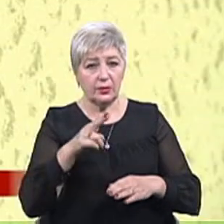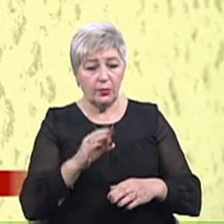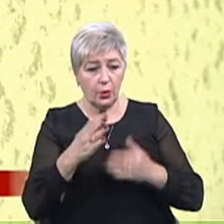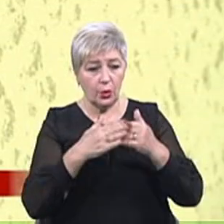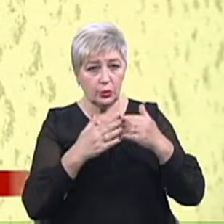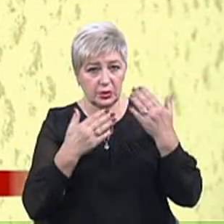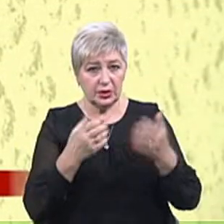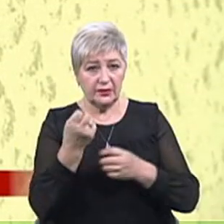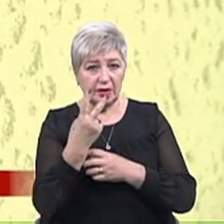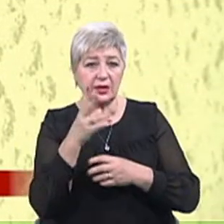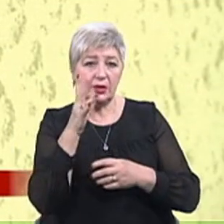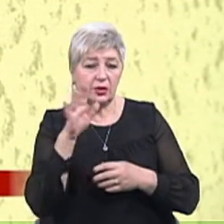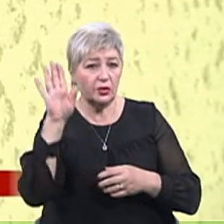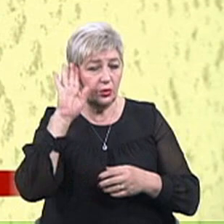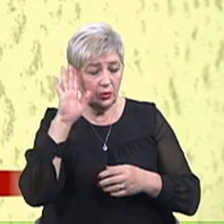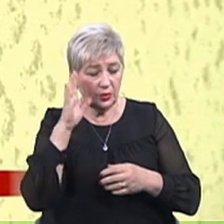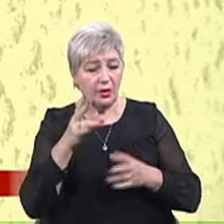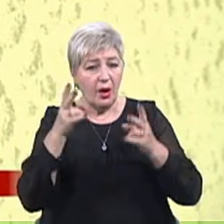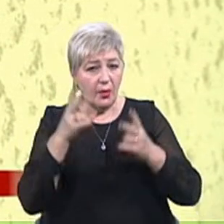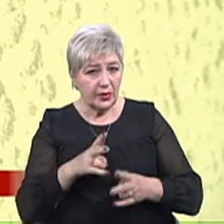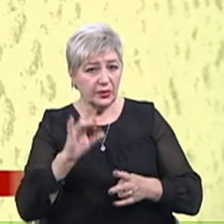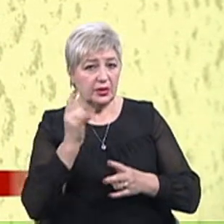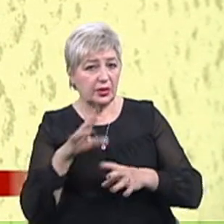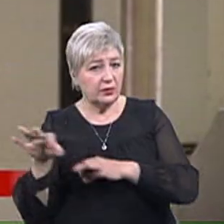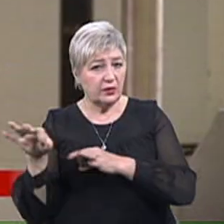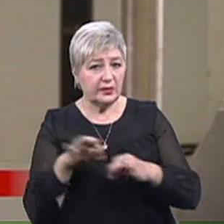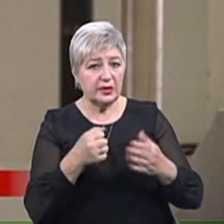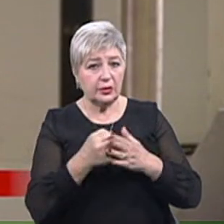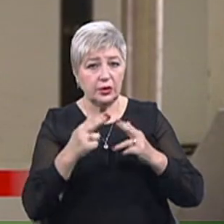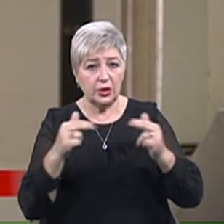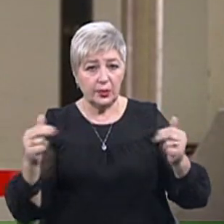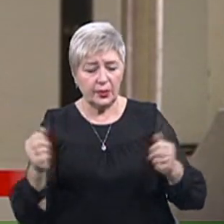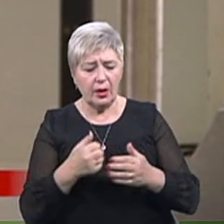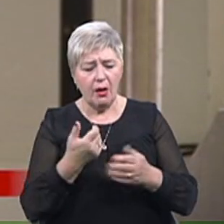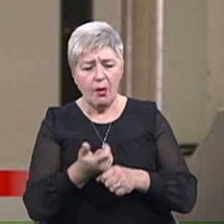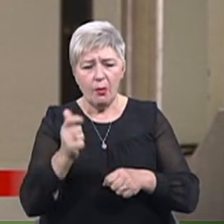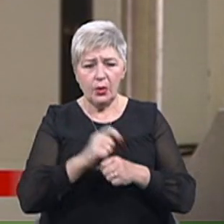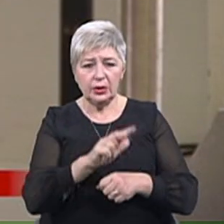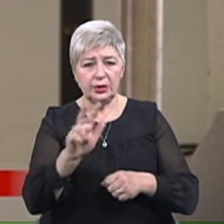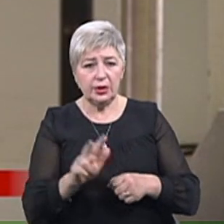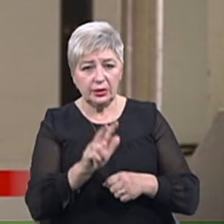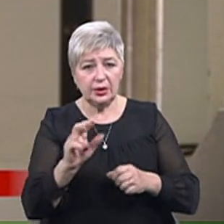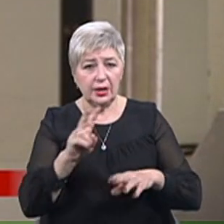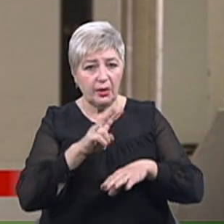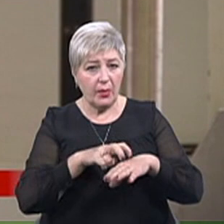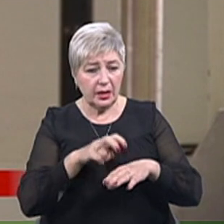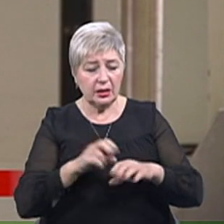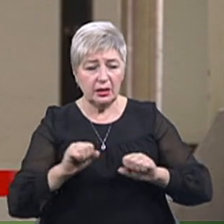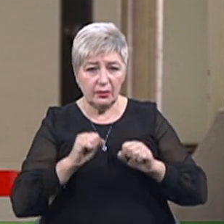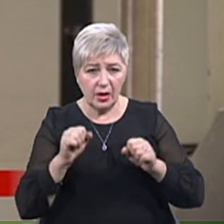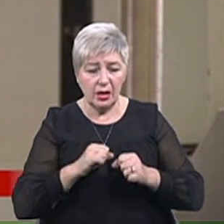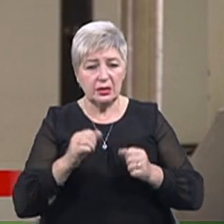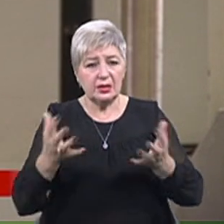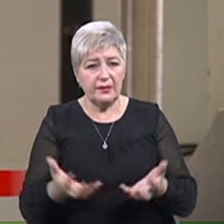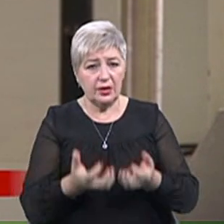хлопчика. Постраждалого відвезли до Дніпра у дитячу лікарню. Понад 3 години медики намагались врятувати руку. Зараз стан хлопця важкий,